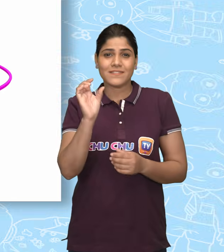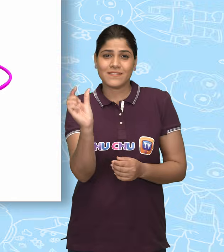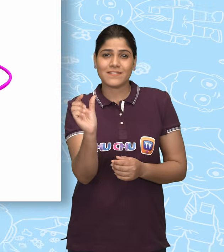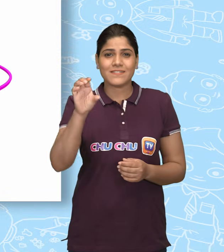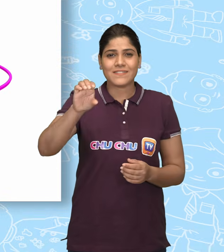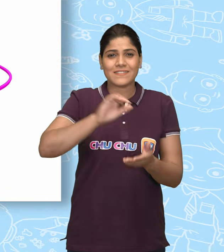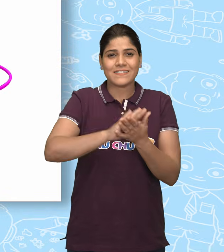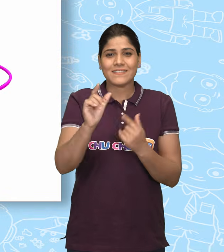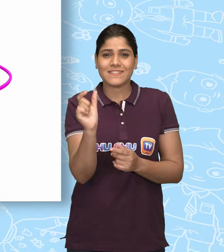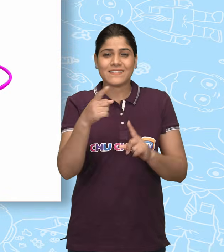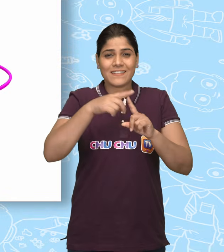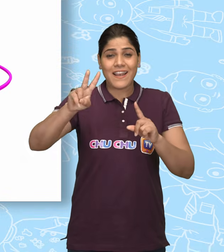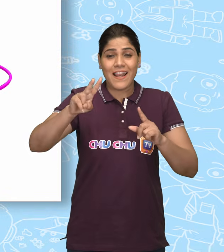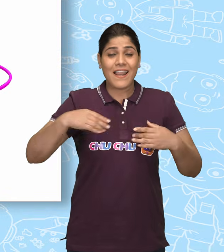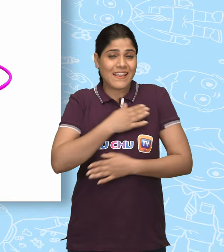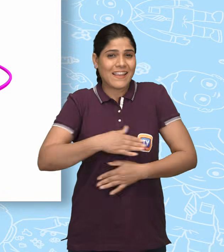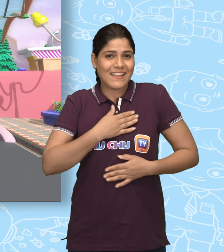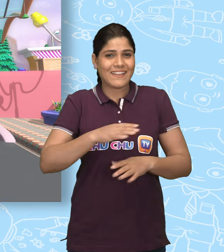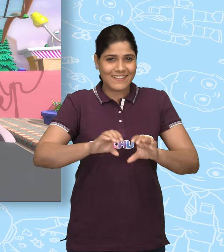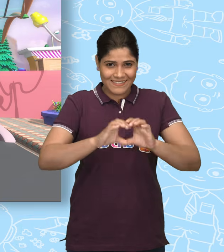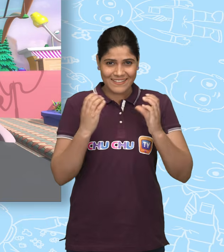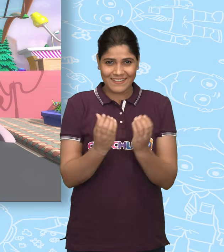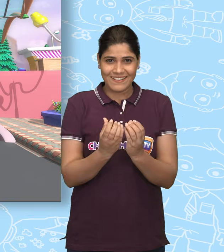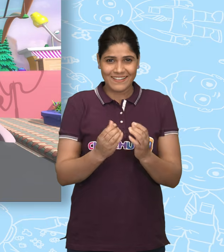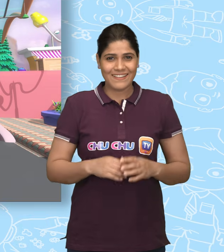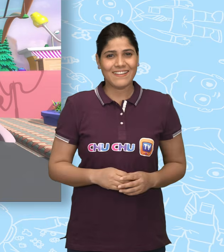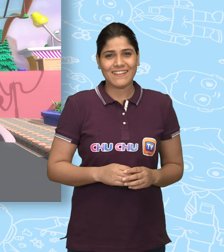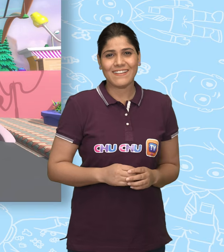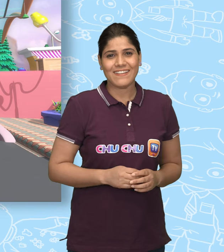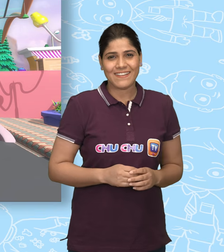छुचू टीवी, मस्ती की पाठशाला।